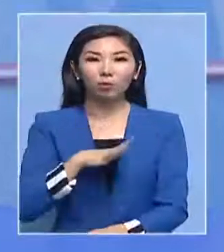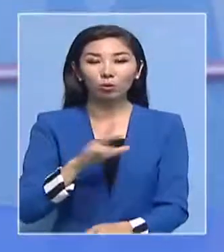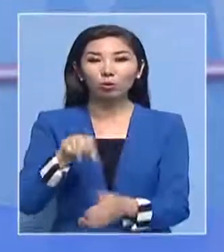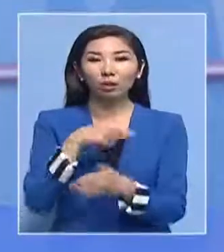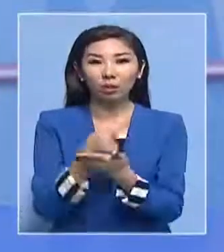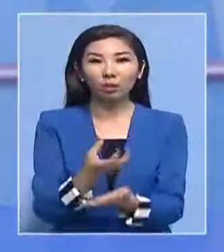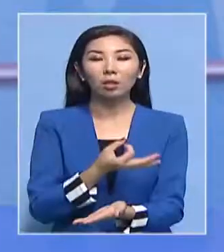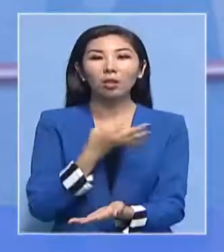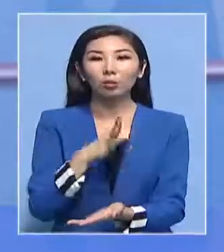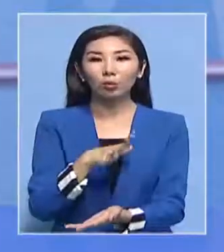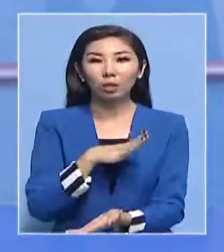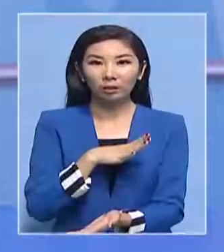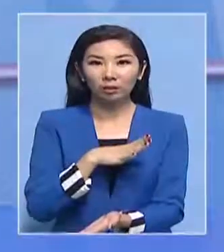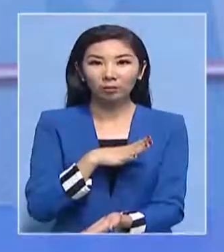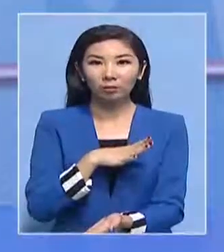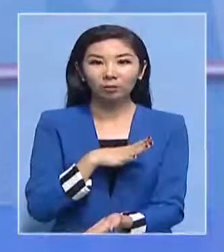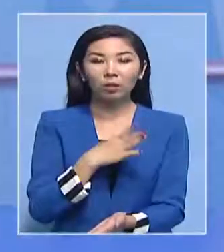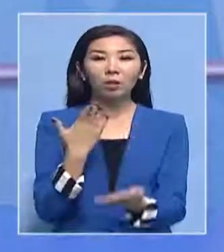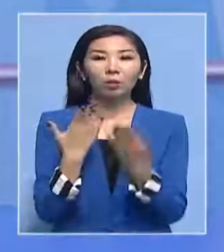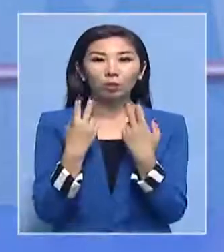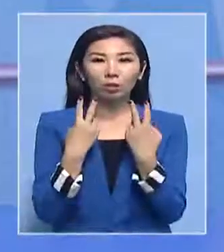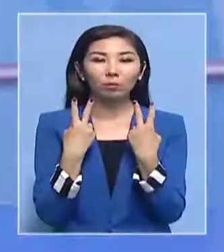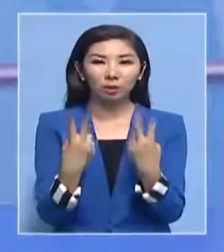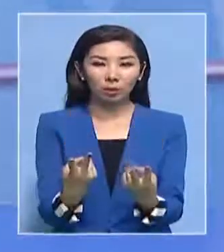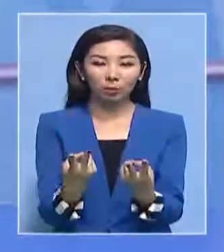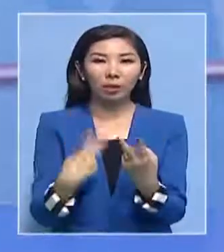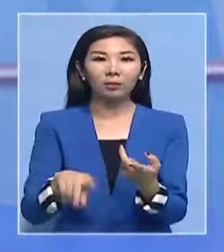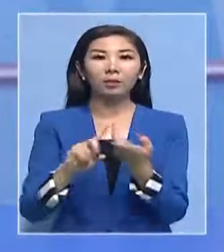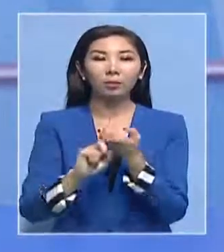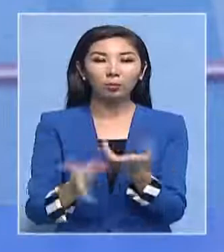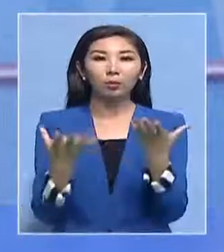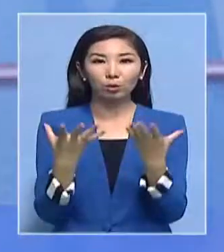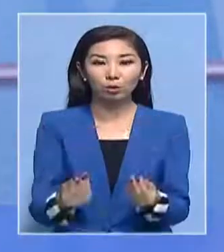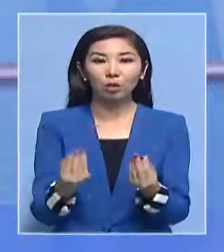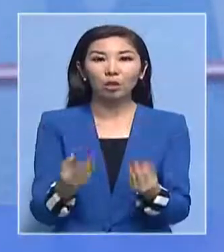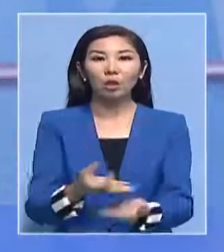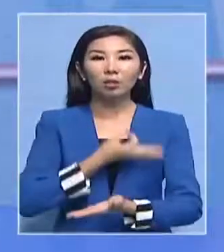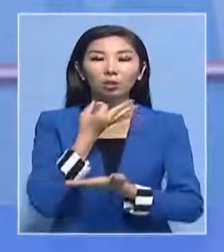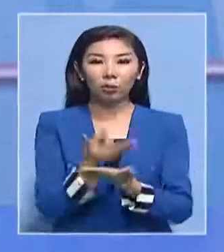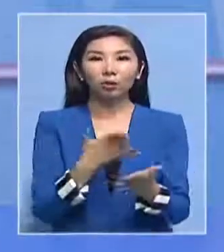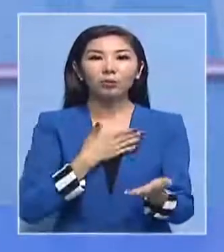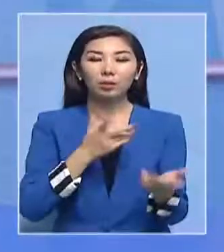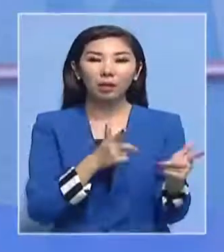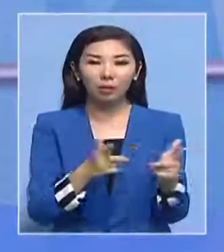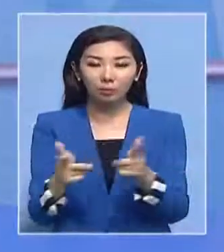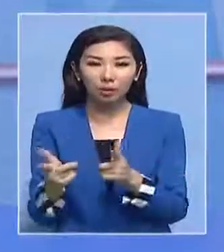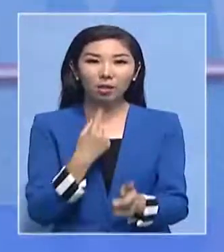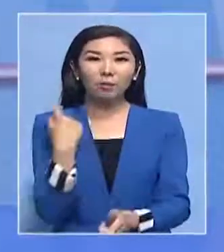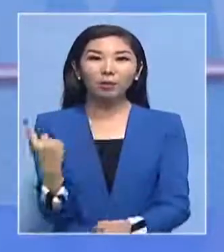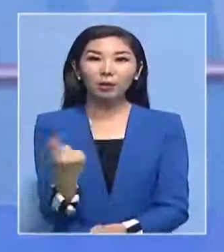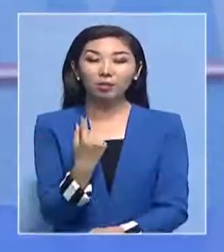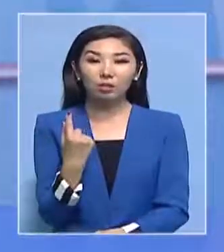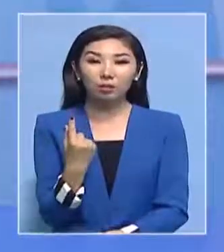сұрақ туындайтын болар. Әрине. Көрермендерде соған енді бүгін ашық жауап беруге біз дайынбыз. Бірінші